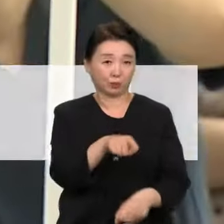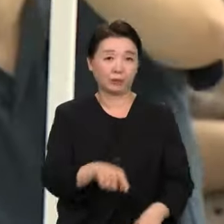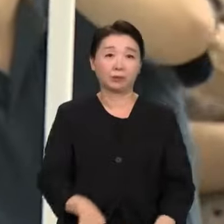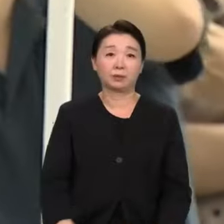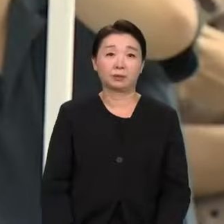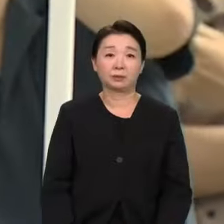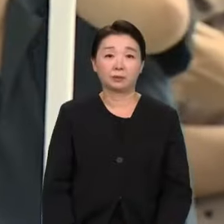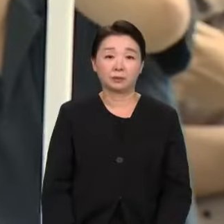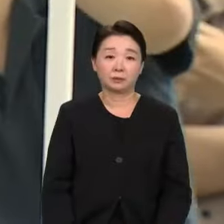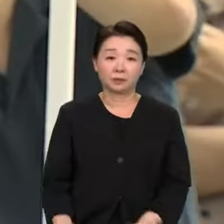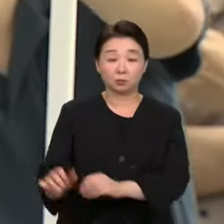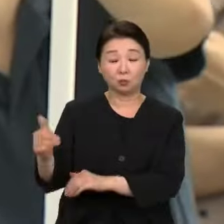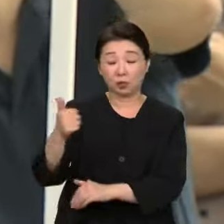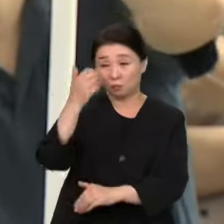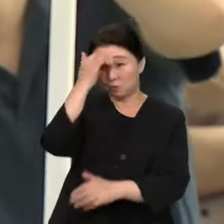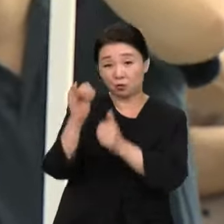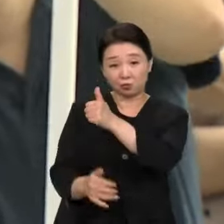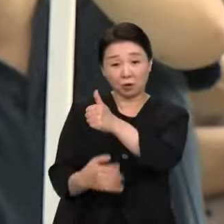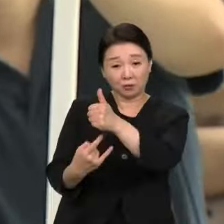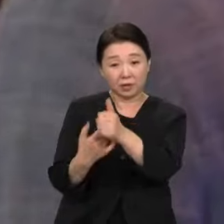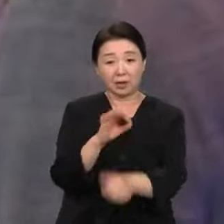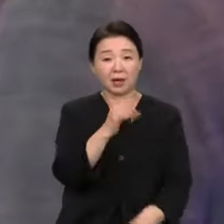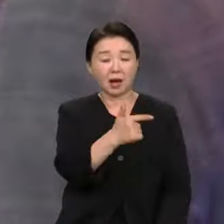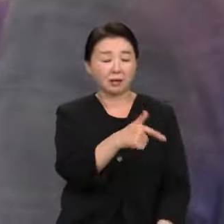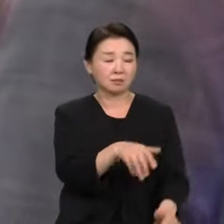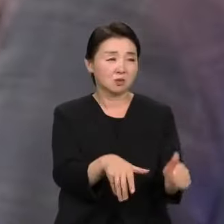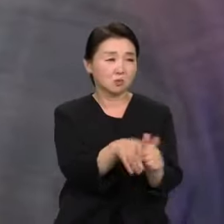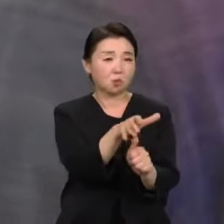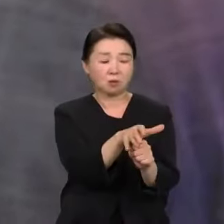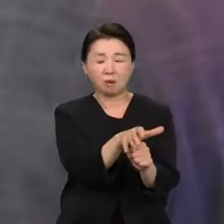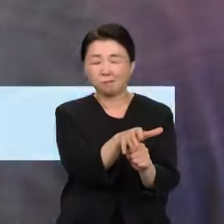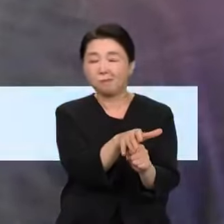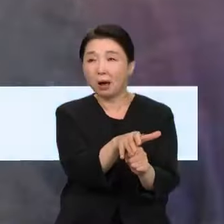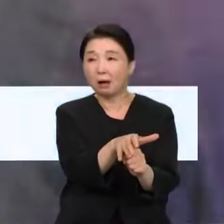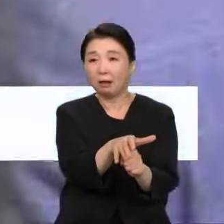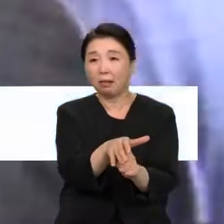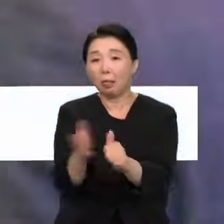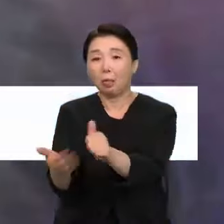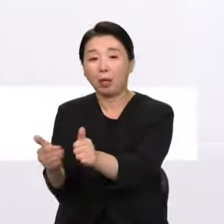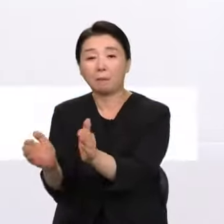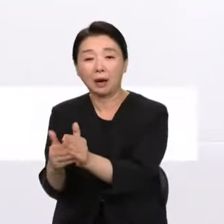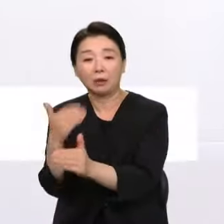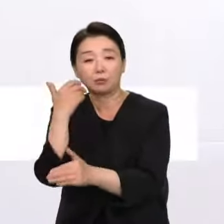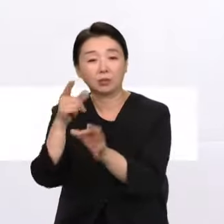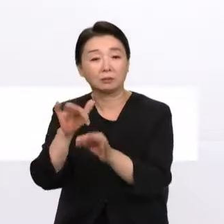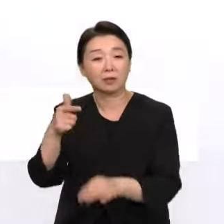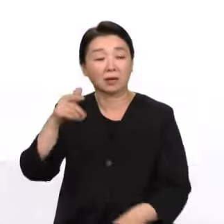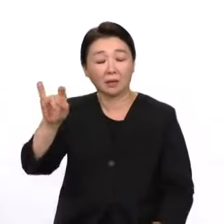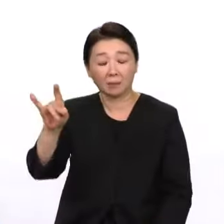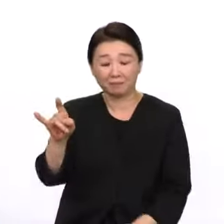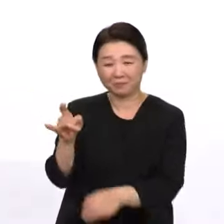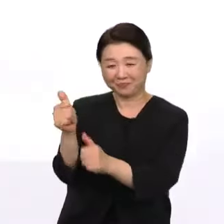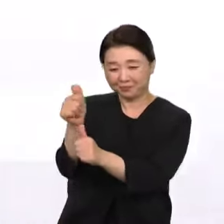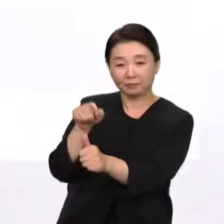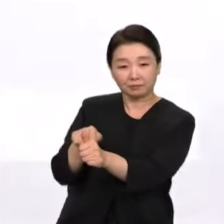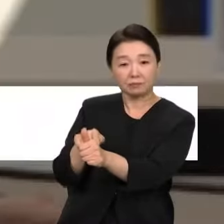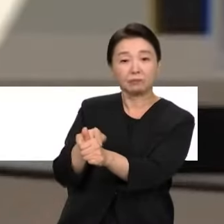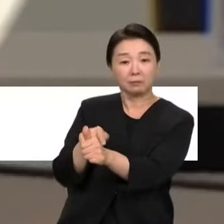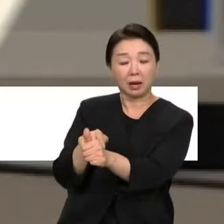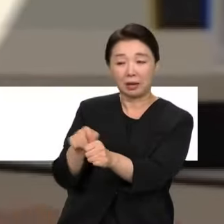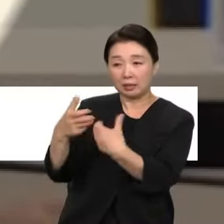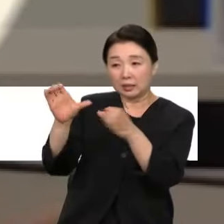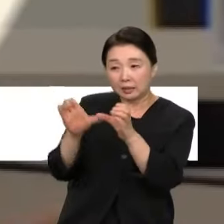이런 가운데 국민의 힘 윤리위는 한대표 공격을 사주했다는 의혹을 받고 있는 김대남 전 대통령 시 행정관에 대해